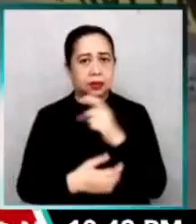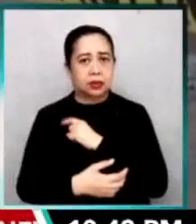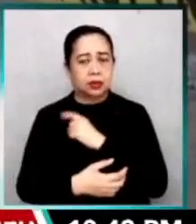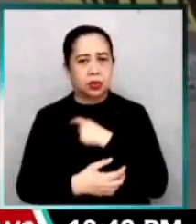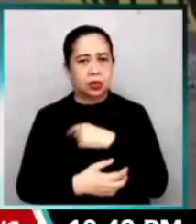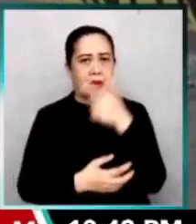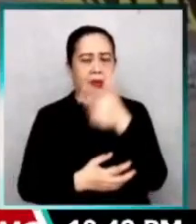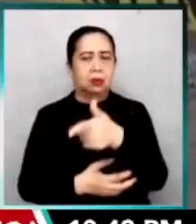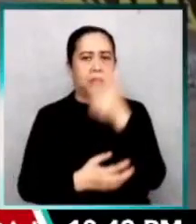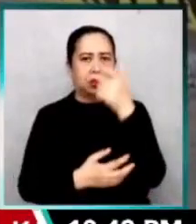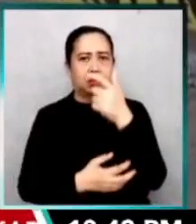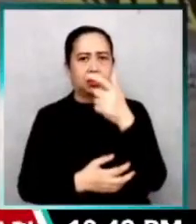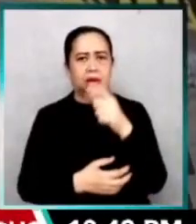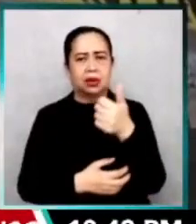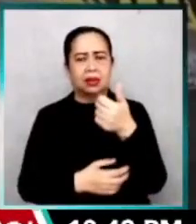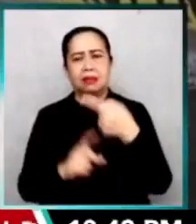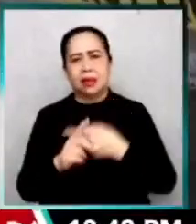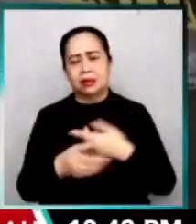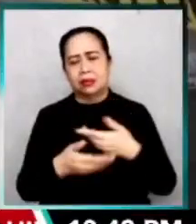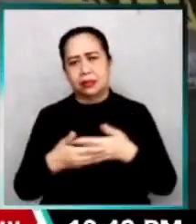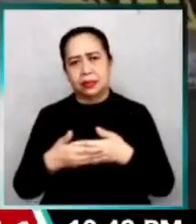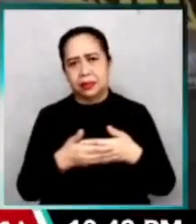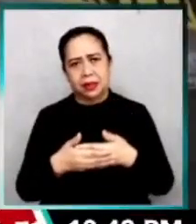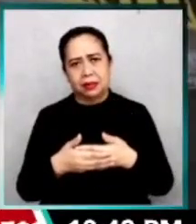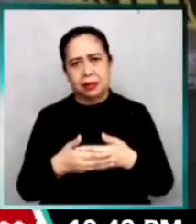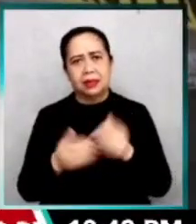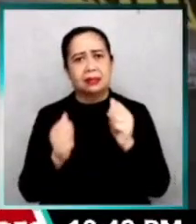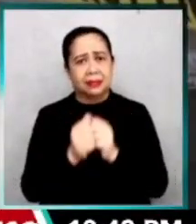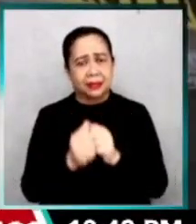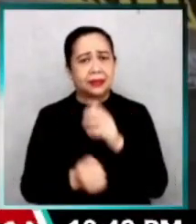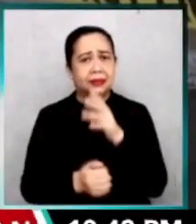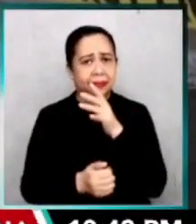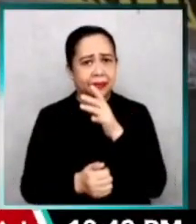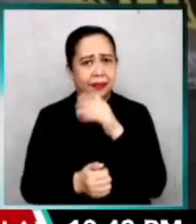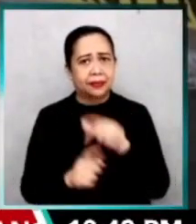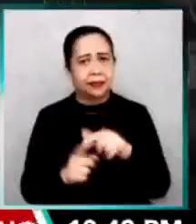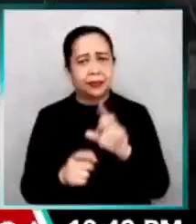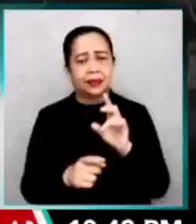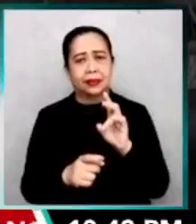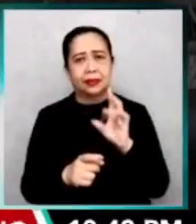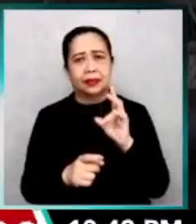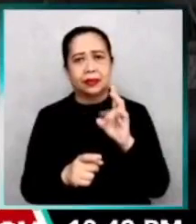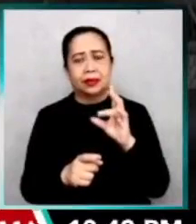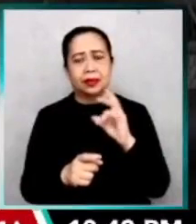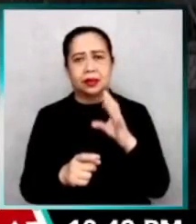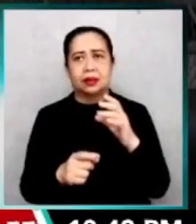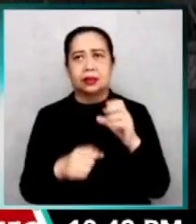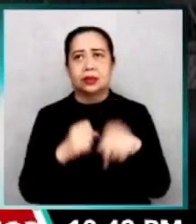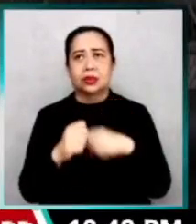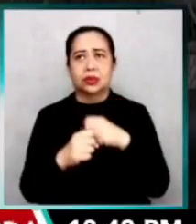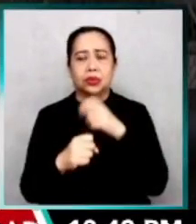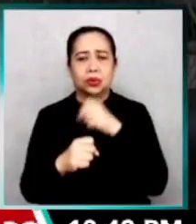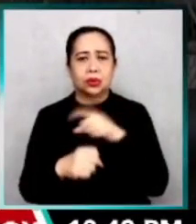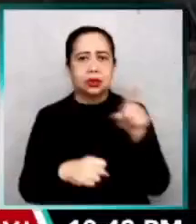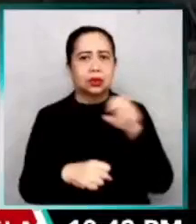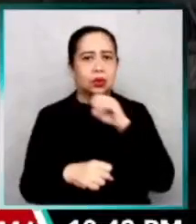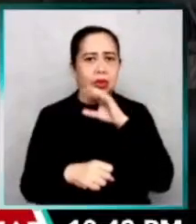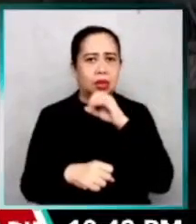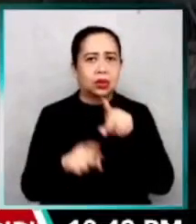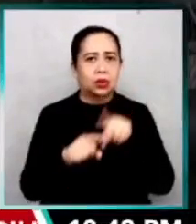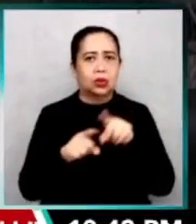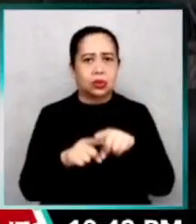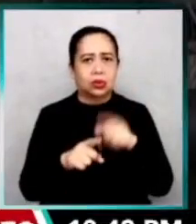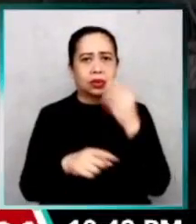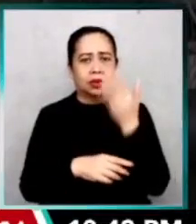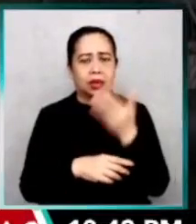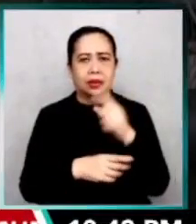ang 10 buwang sanggol, pati ang ina nito na 17 taong gulang. Isang lola rin ang nasawi. Paniwala